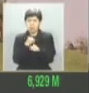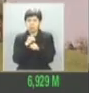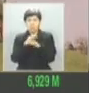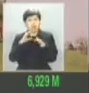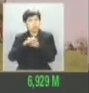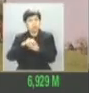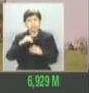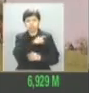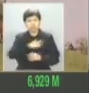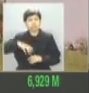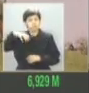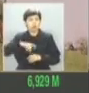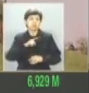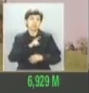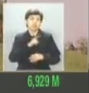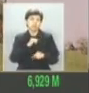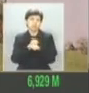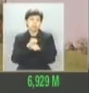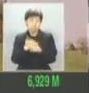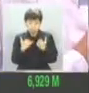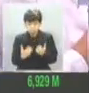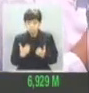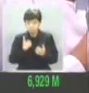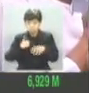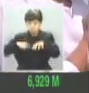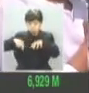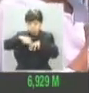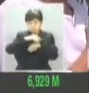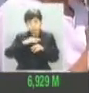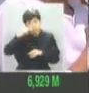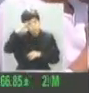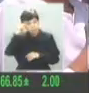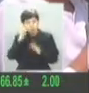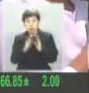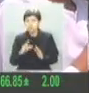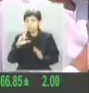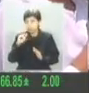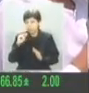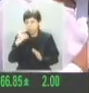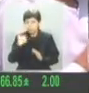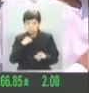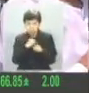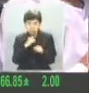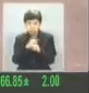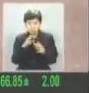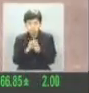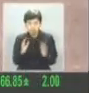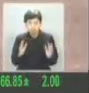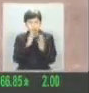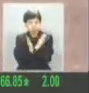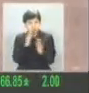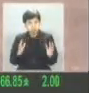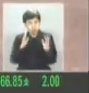สำนักพระราชวังส่วนบริเวณโดยรอบนะคะก็มีทหารอากาศจำนวนกว่า30นายผลัดเปลี่ยนกันวางกำลังโดยรอบท